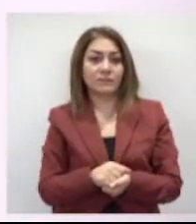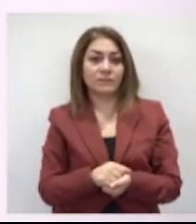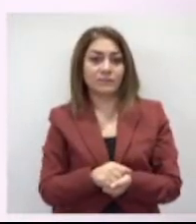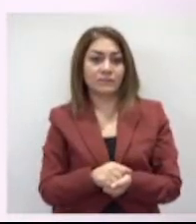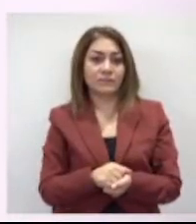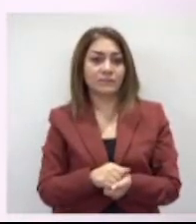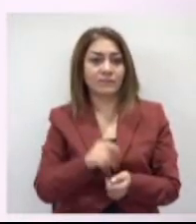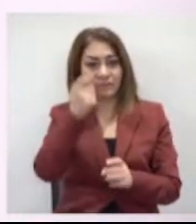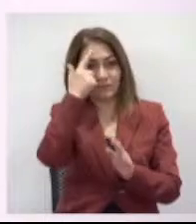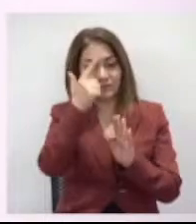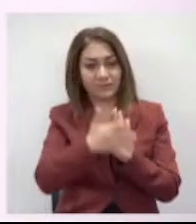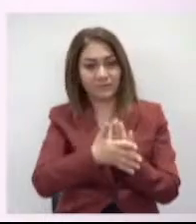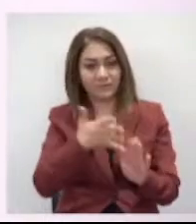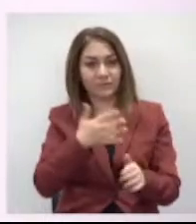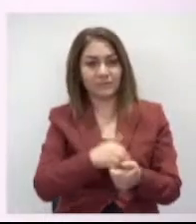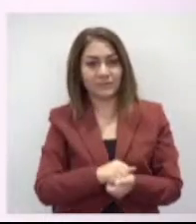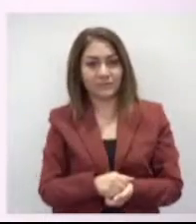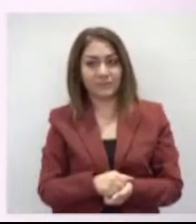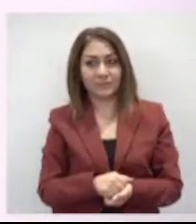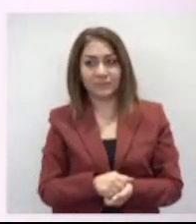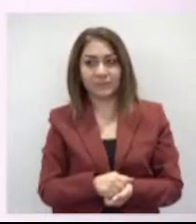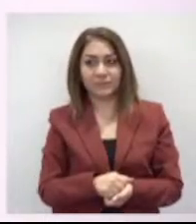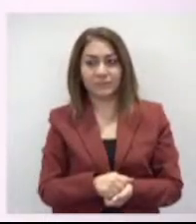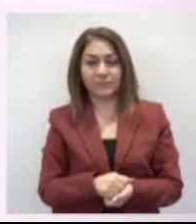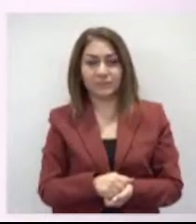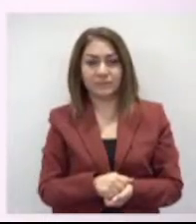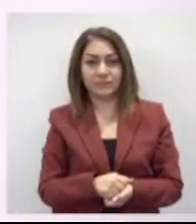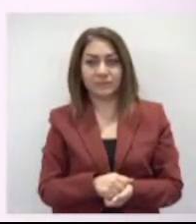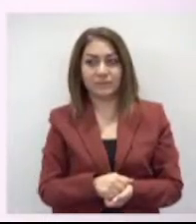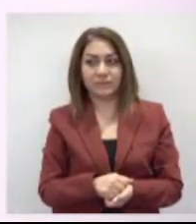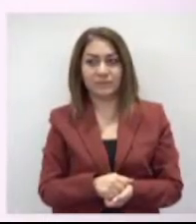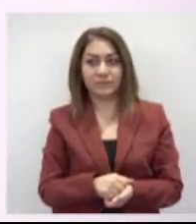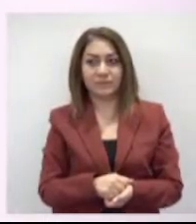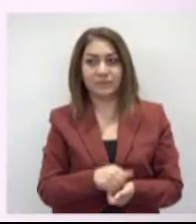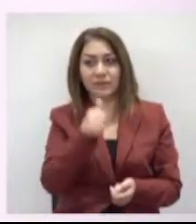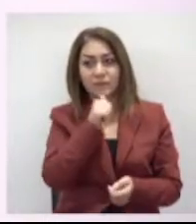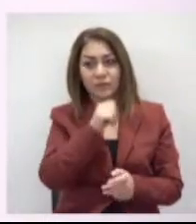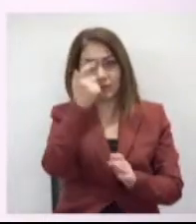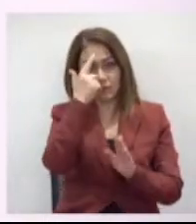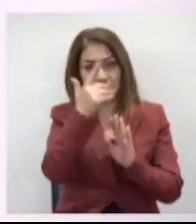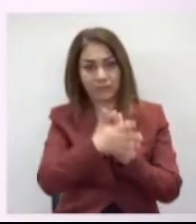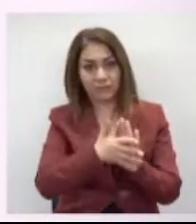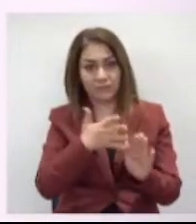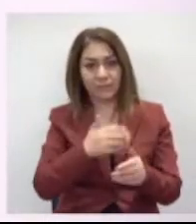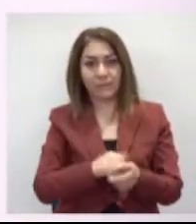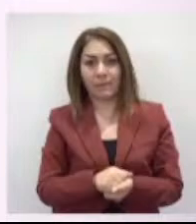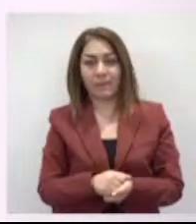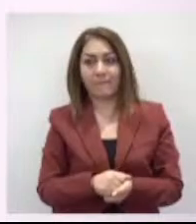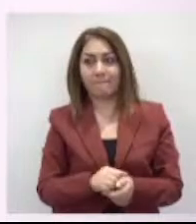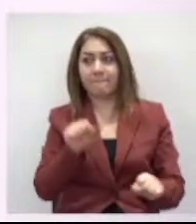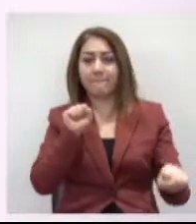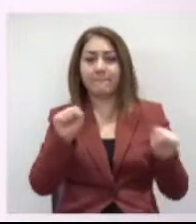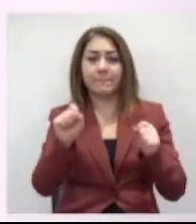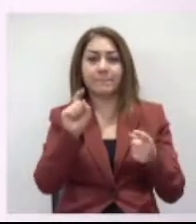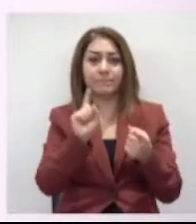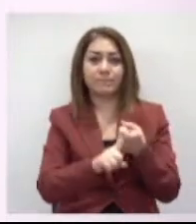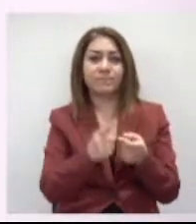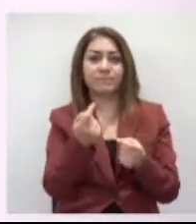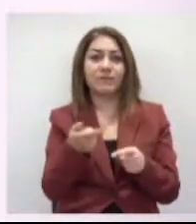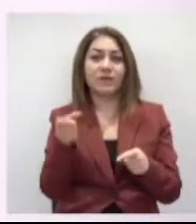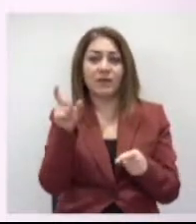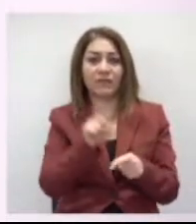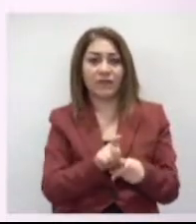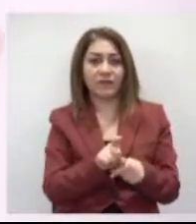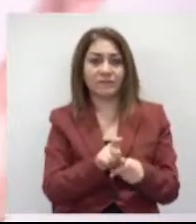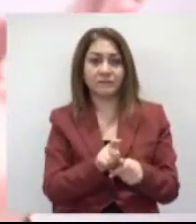ջան, հասկացաք ինչ եմ դնում քվեարկության, մի վարկյան փորձենք հասկանալ, թույլ տվեք, ես որոշել եմ վարման հետ կապված մի քիչ